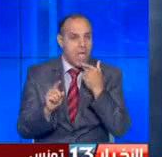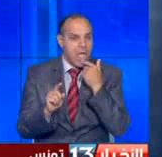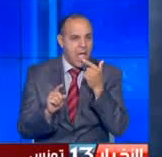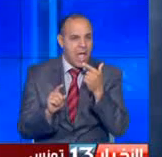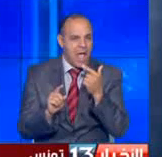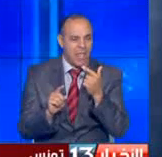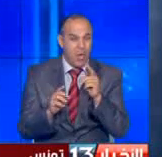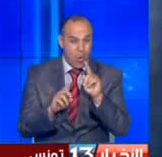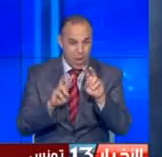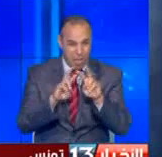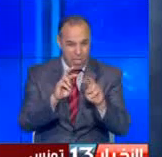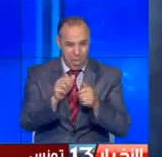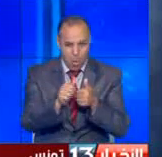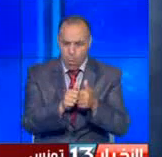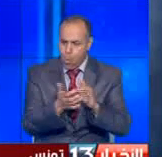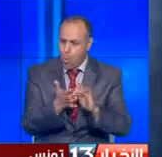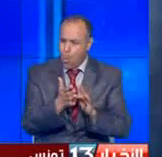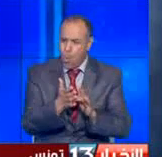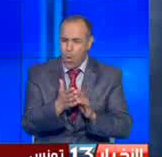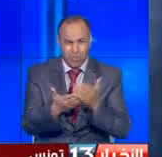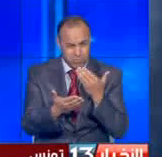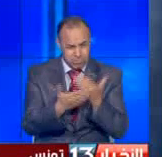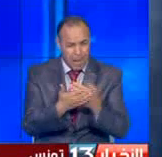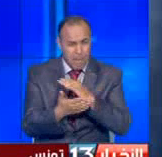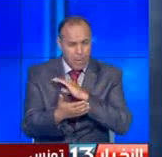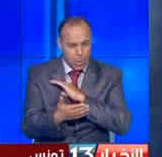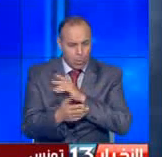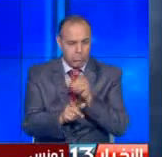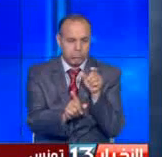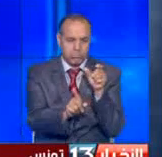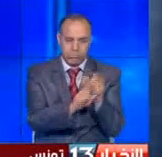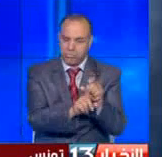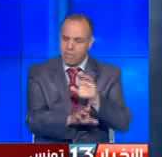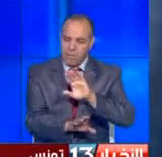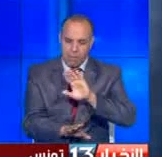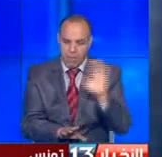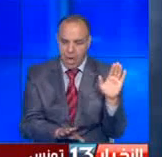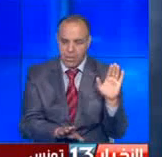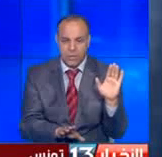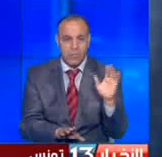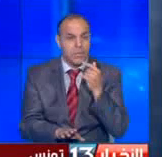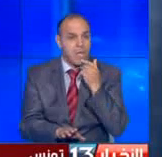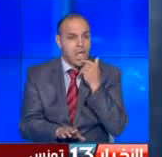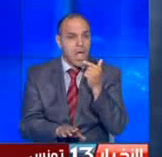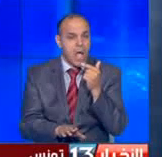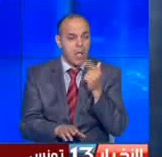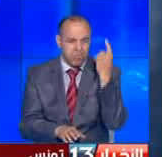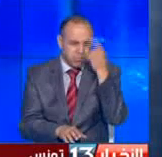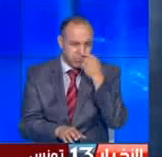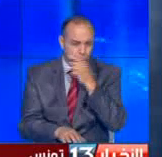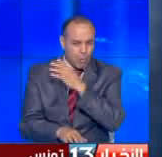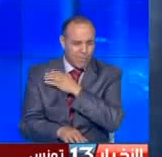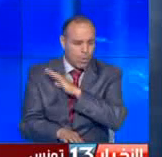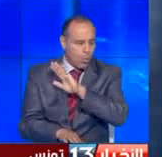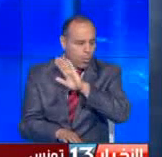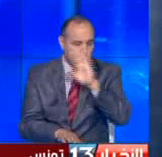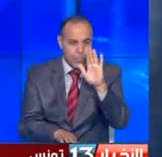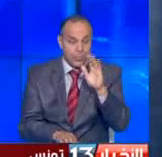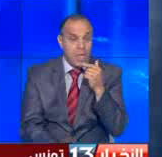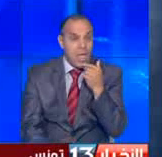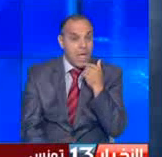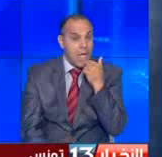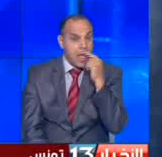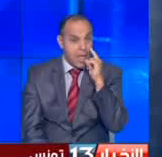تتوانى عن تتبع كل من قد تثبت مسؤوليته في القضيه دون التوقف عند صفته او مركزه مشيره